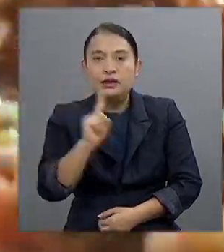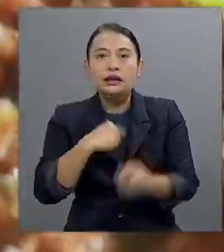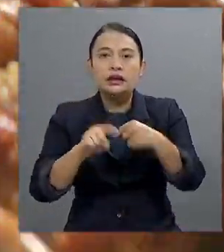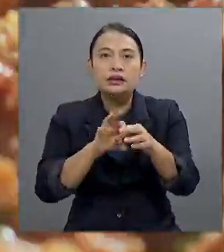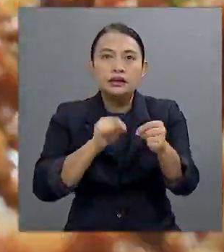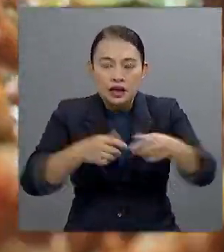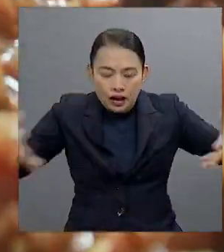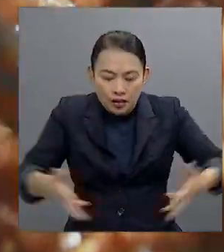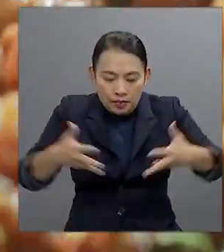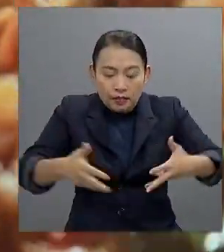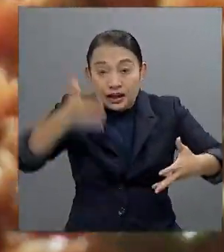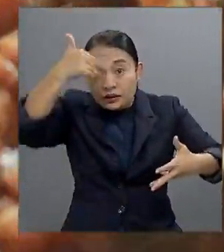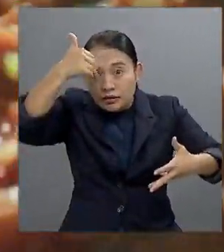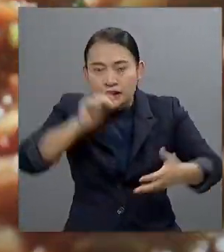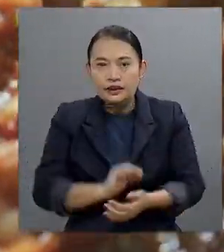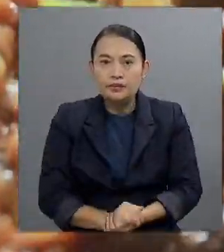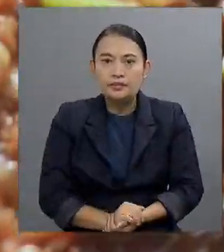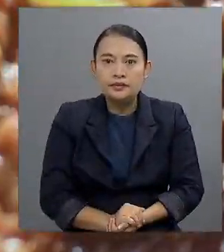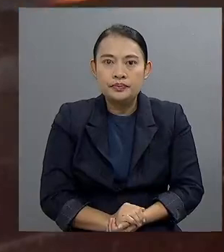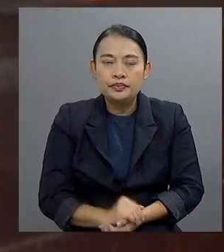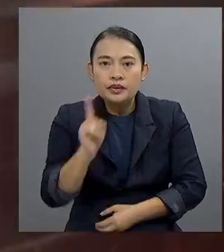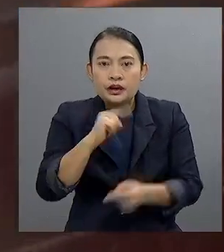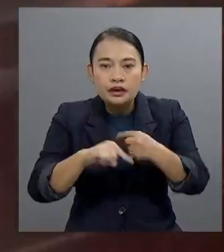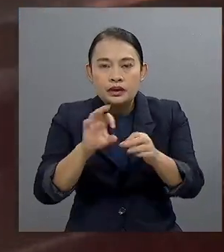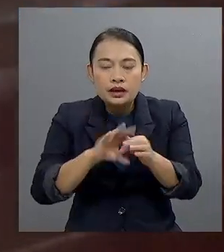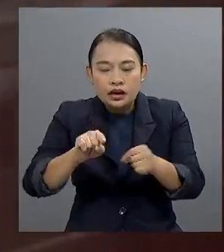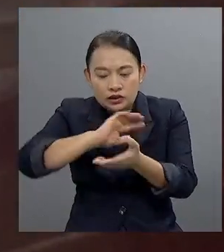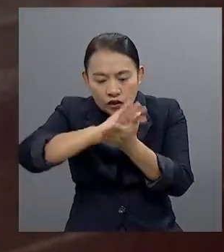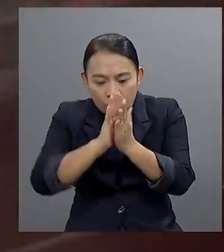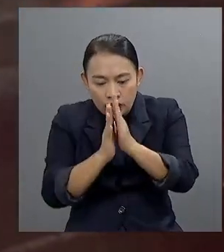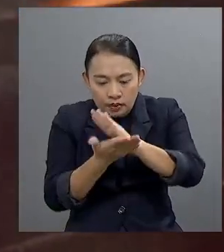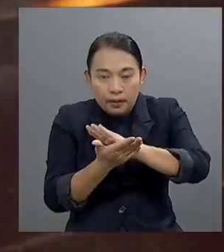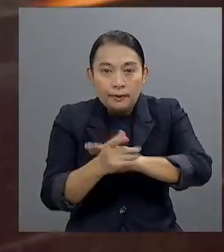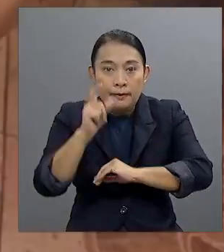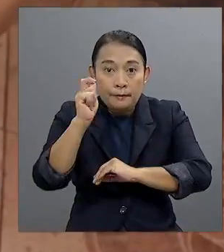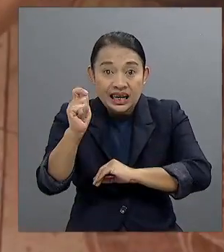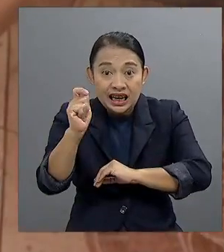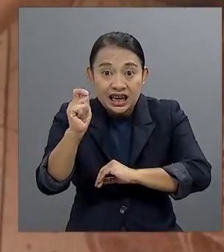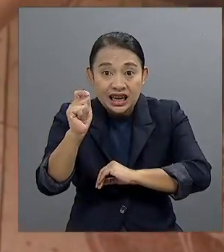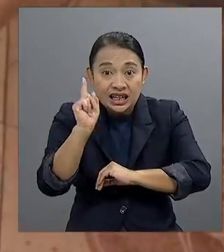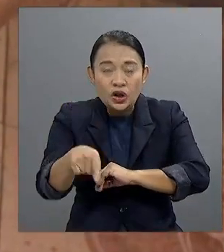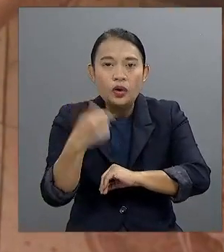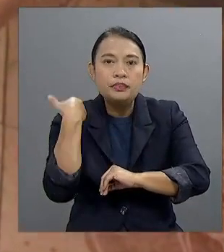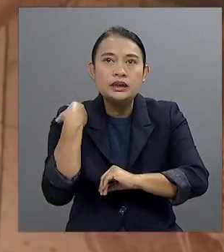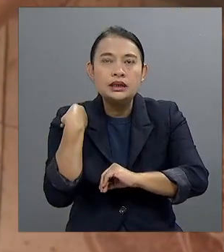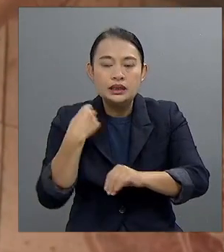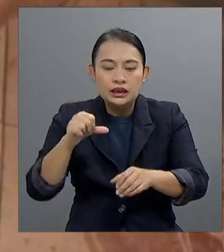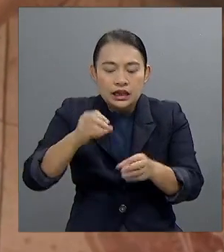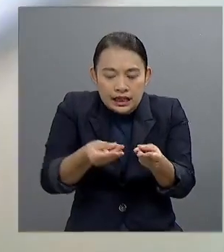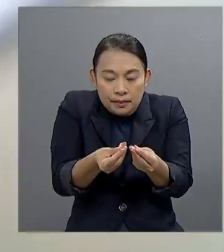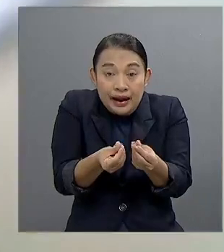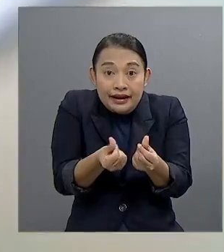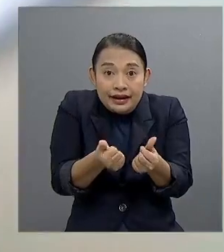พราะว่าเบต้าแคโรทีนก่อนที่เขาจะเปลี่ยนเป็นวิตามินเอเขาต้องโดนน้ำมันมีน้ำมันก่อนที่จะเปลี่ยนเป็นวิตามินเอได